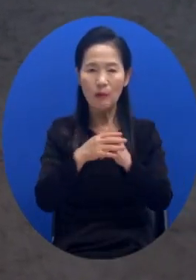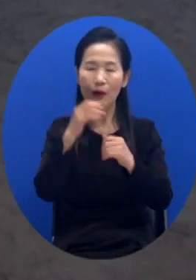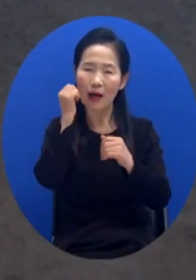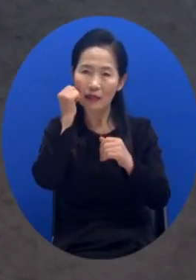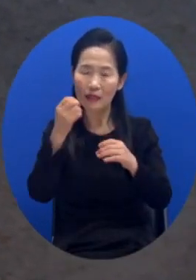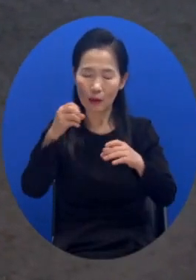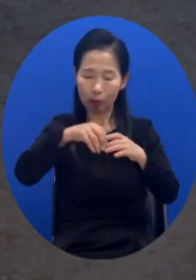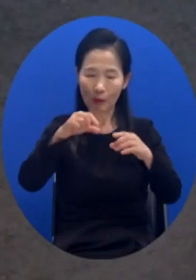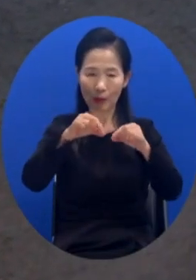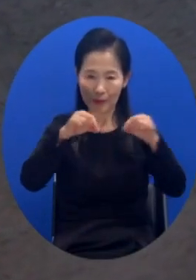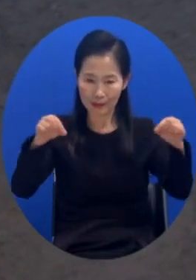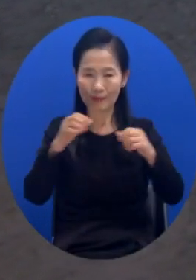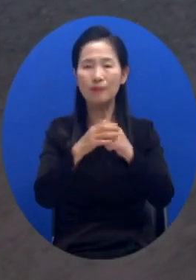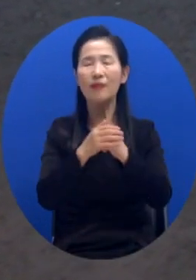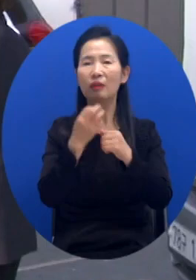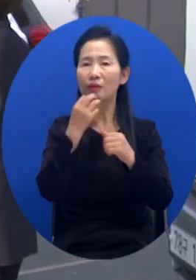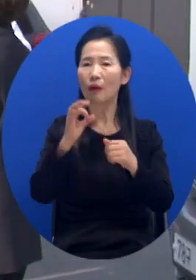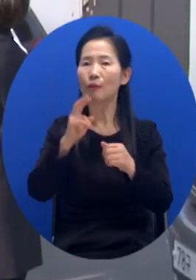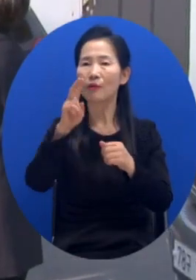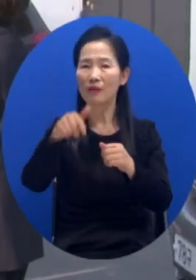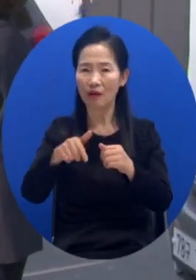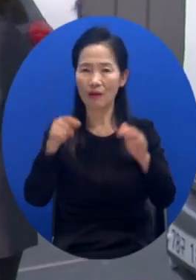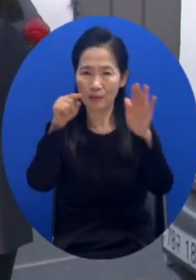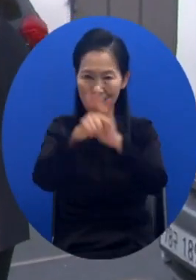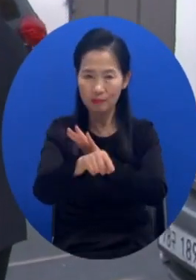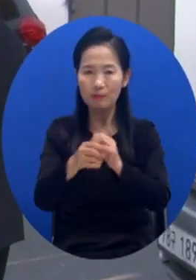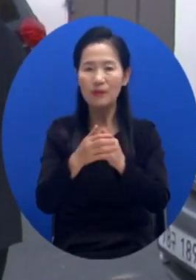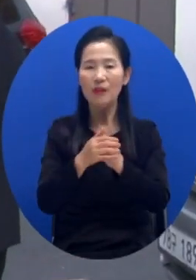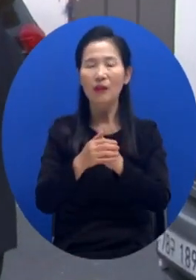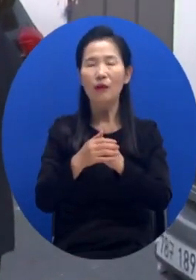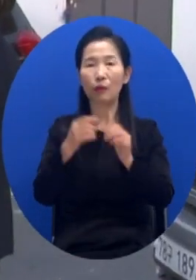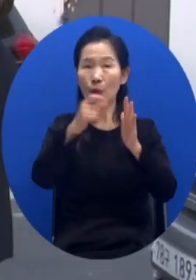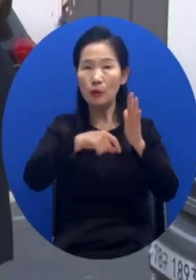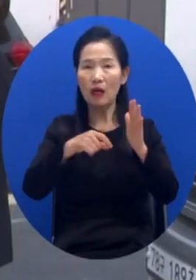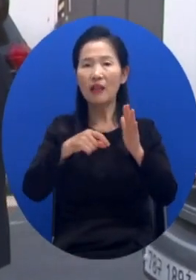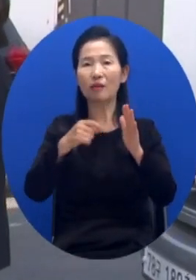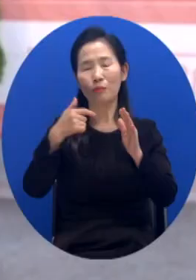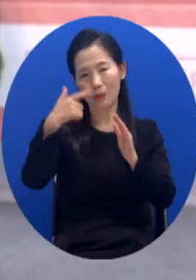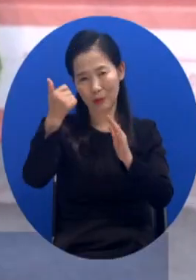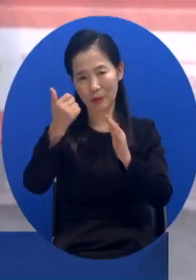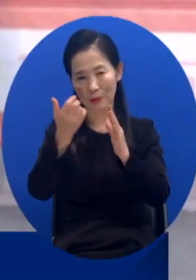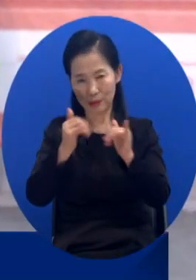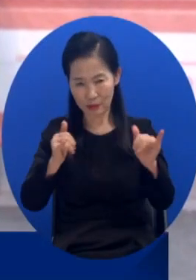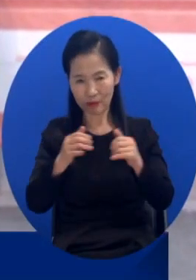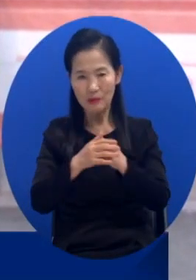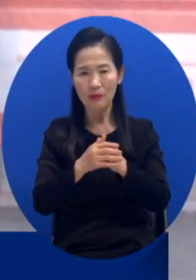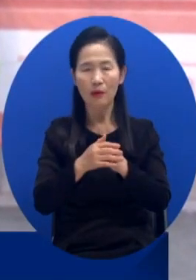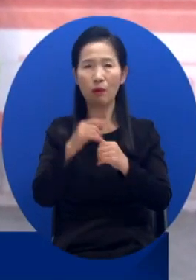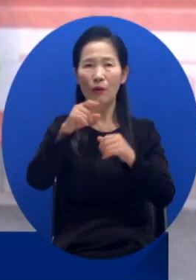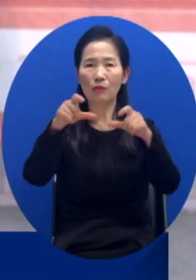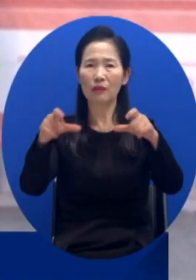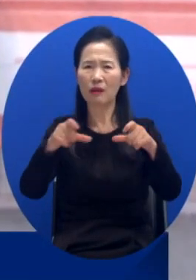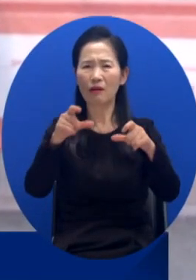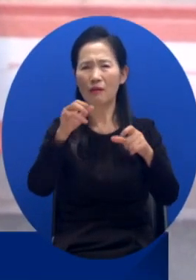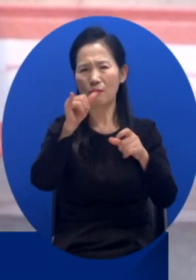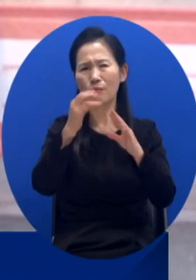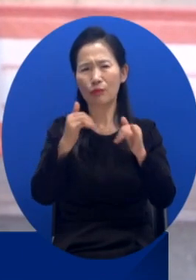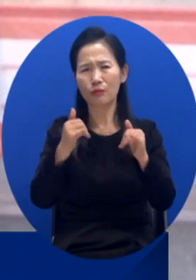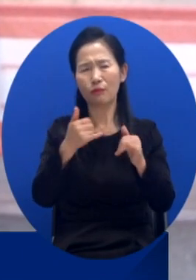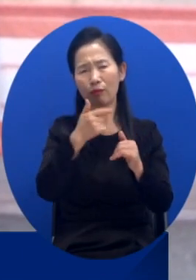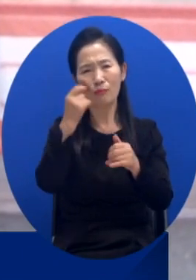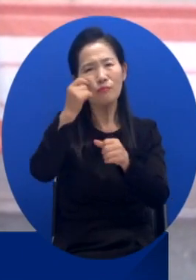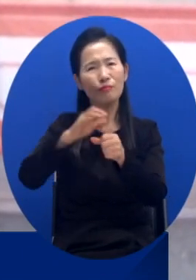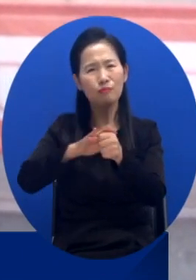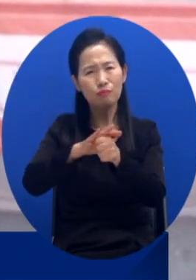들고 서울역을 찾은 이들은 국내 한 교단 관계자들입니다. 이곳에 계신 분들이 너무나 딱하고